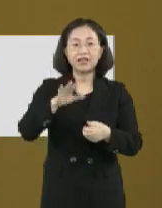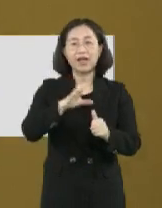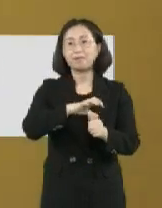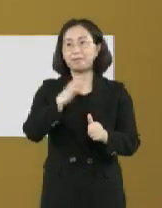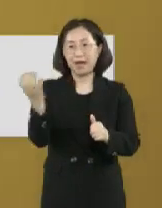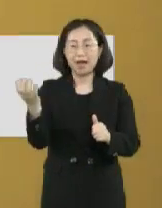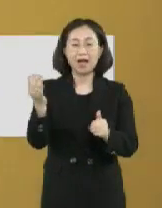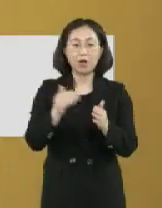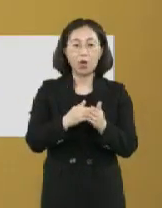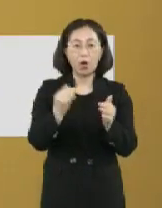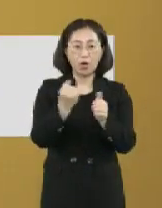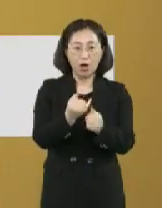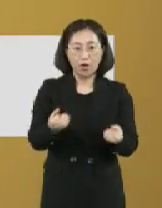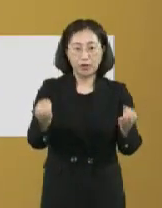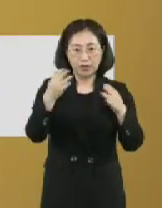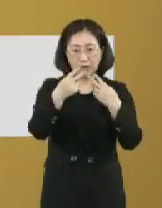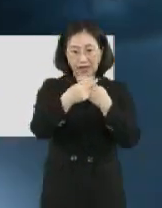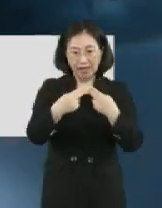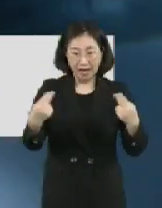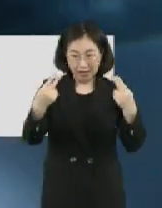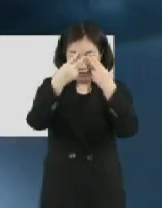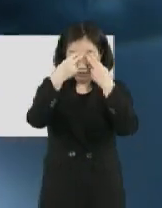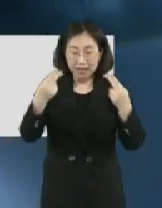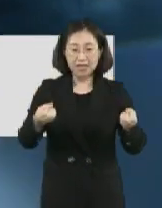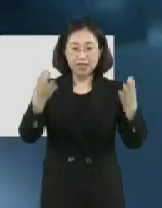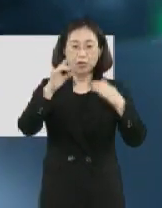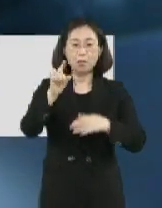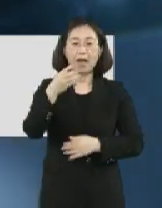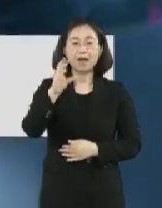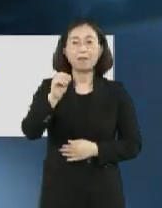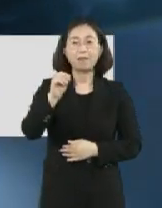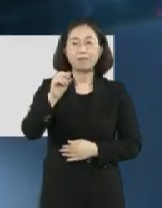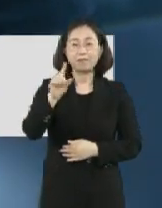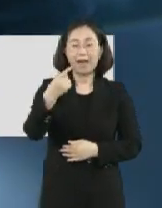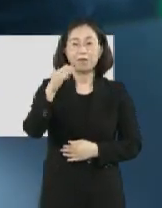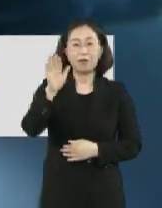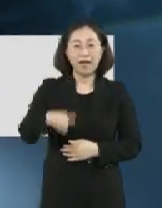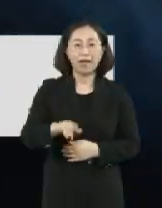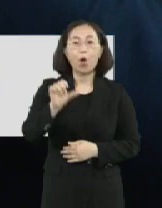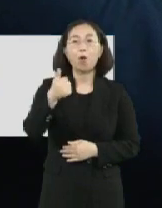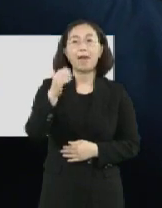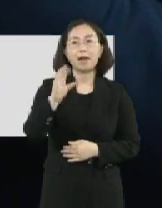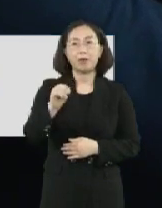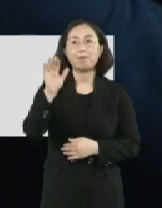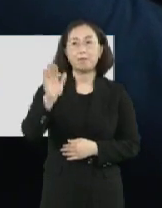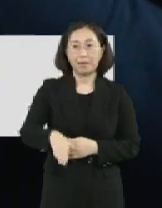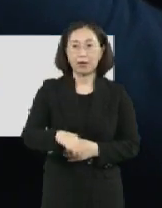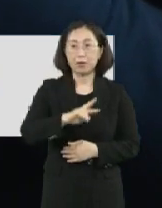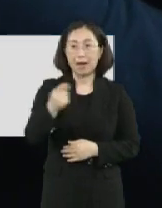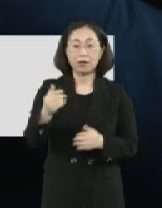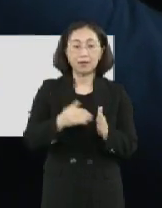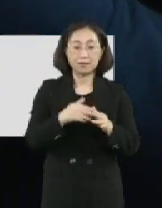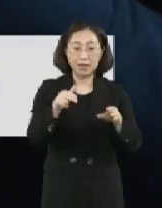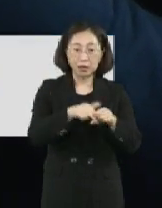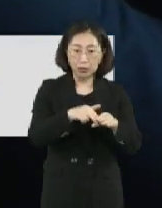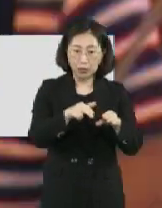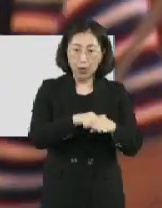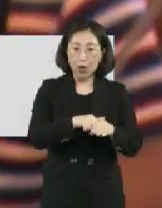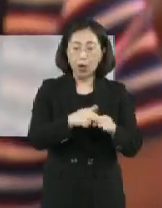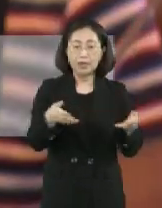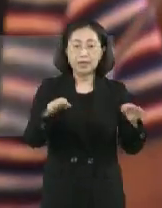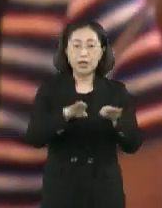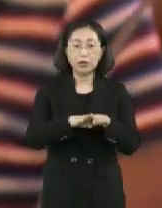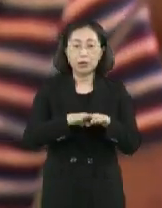해제하고 결혼식과 장례식도 100명 미만에서 500명 미만 참석으로 확대시켰습니다. 종교시설 제한도